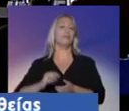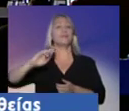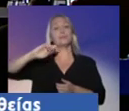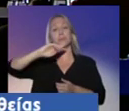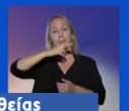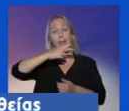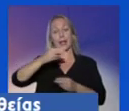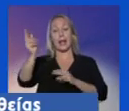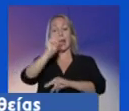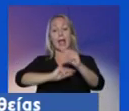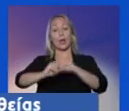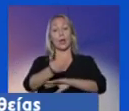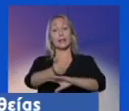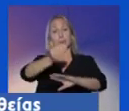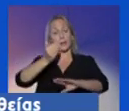είχα πει προεκλογικά.